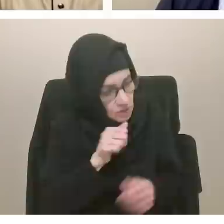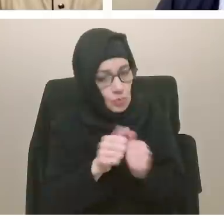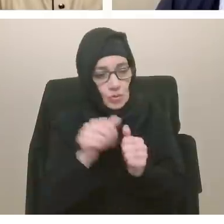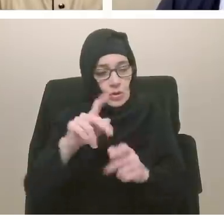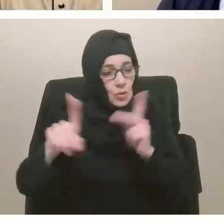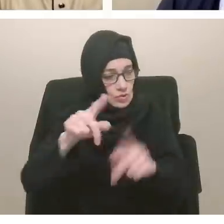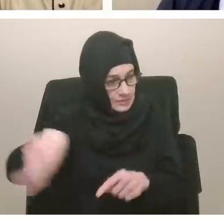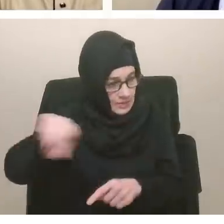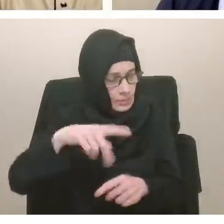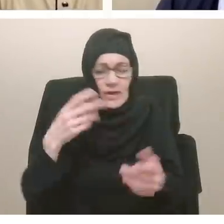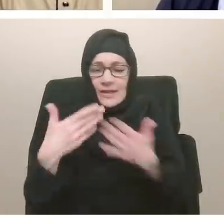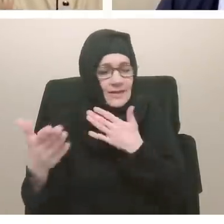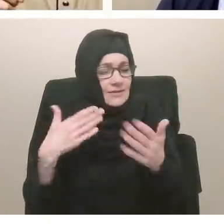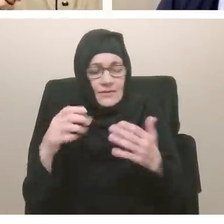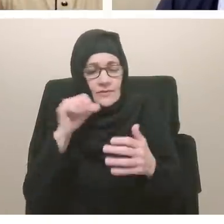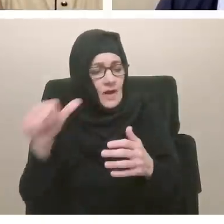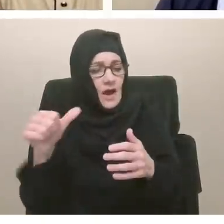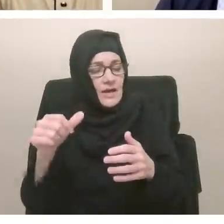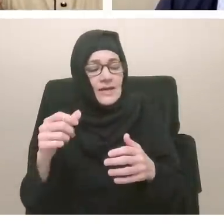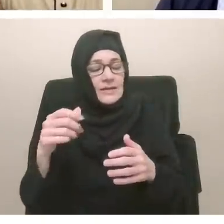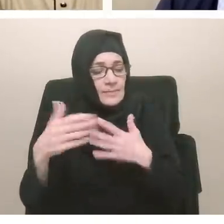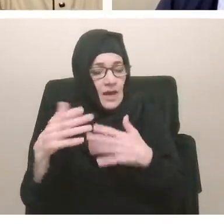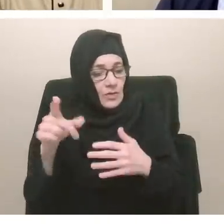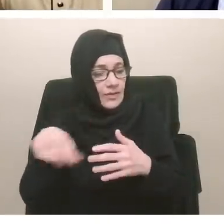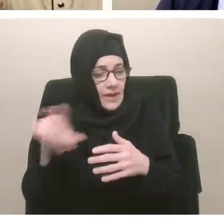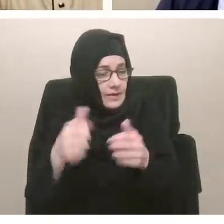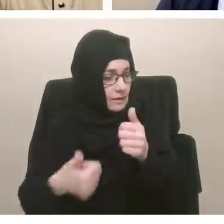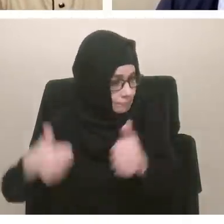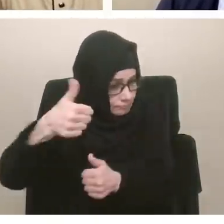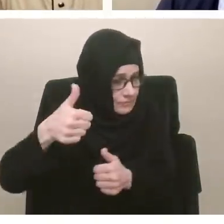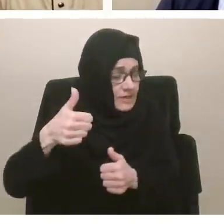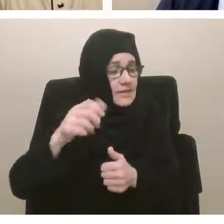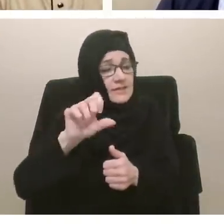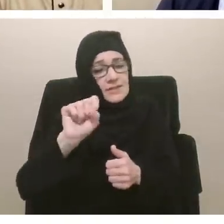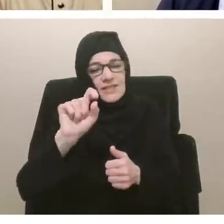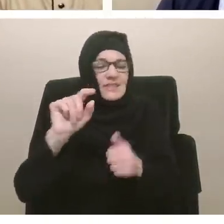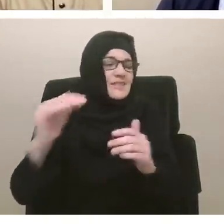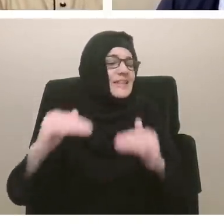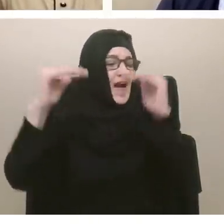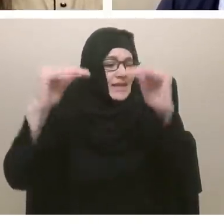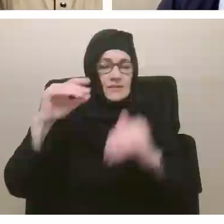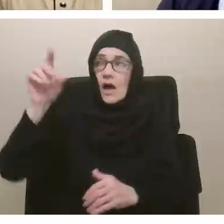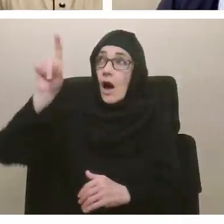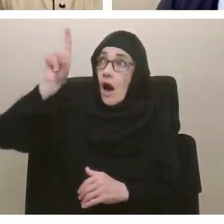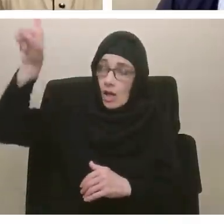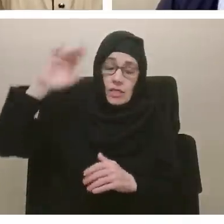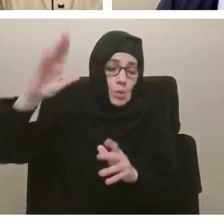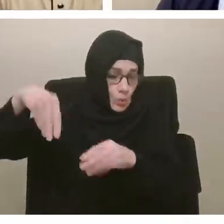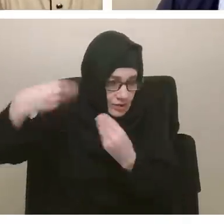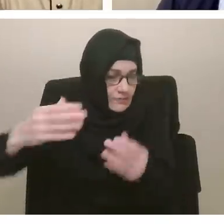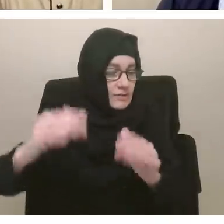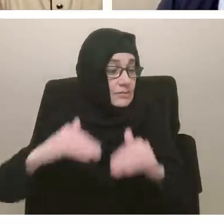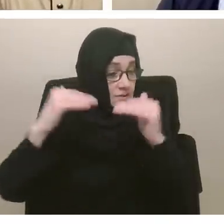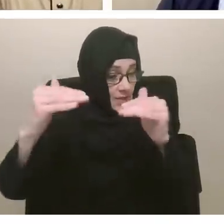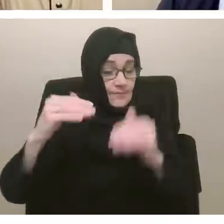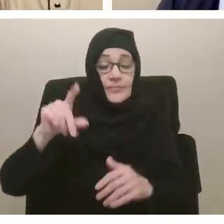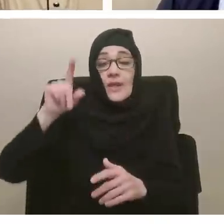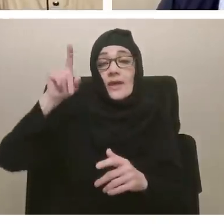this Quran. And what does Allah tell us? Subhanallah, عَبَسَ وَتَوَلَّى أَنْ جَاءَهُ الْأَعْمَى وَمَا يُدْرِيكَ